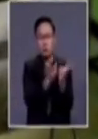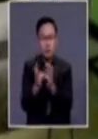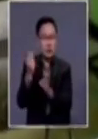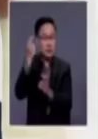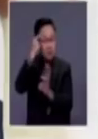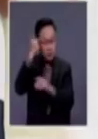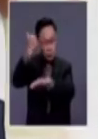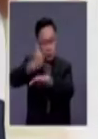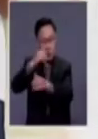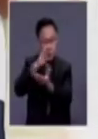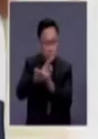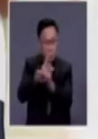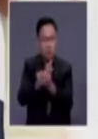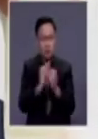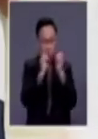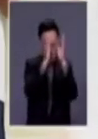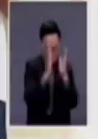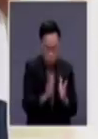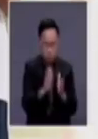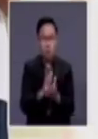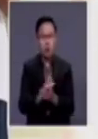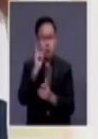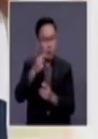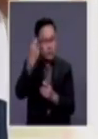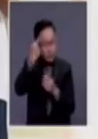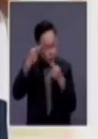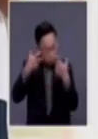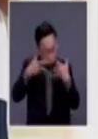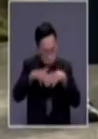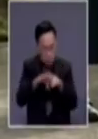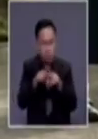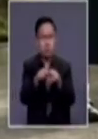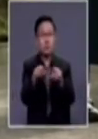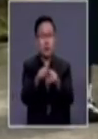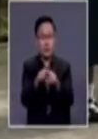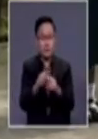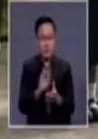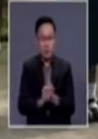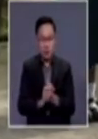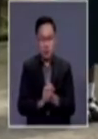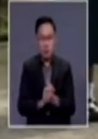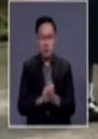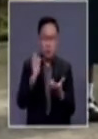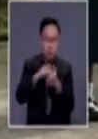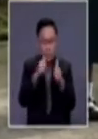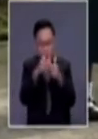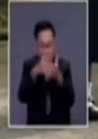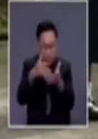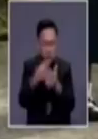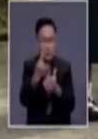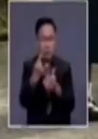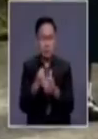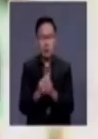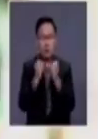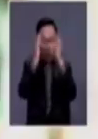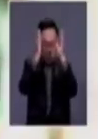งผู้บริหารเองแล้วก็ทั้งของคุณครูค่ะเพราะว่าบางทีเนี่ยการแก้ปัญหาพอมีแนวคิดจากทางเอกชนเนี่ยเข้